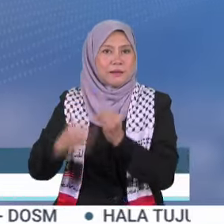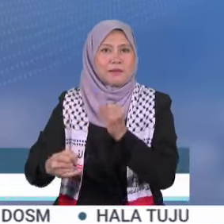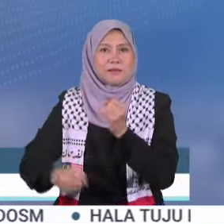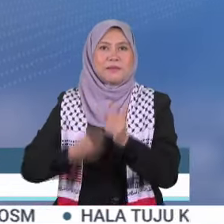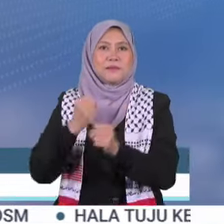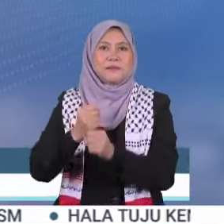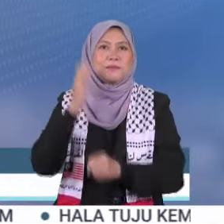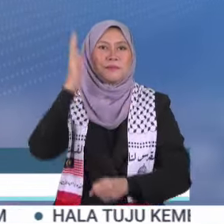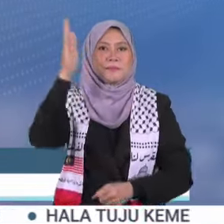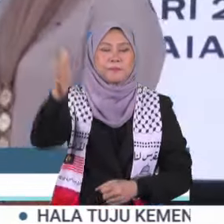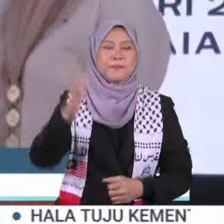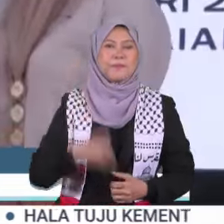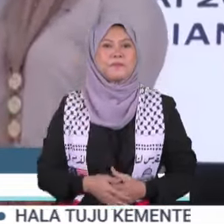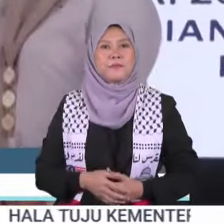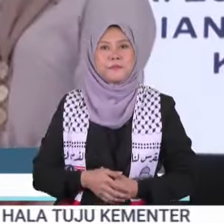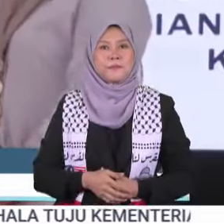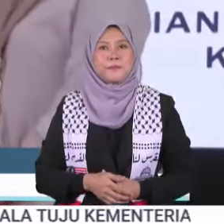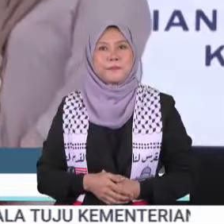tahun